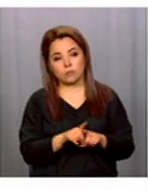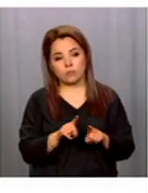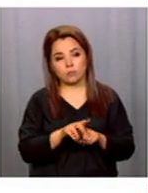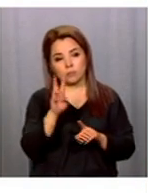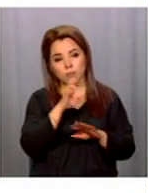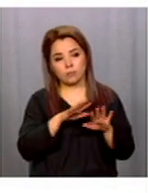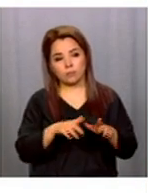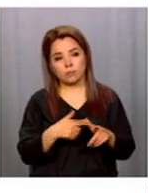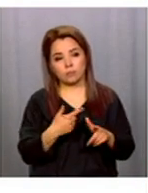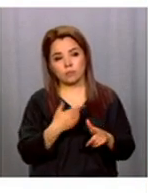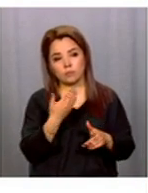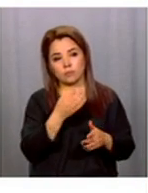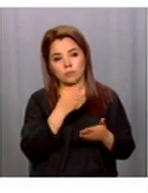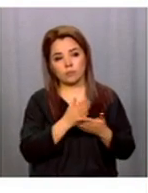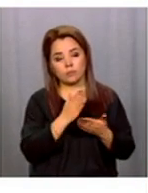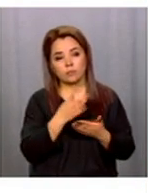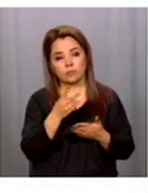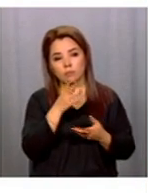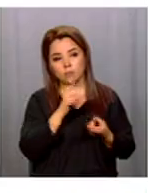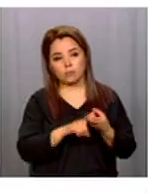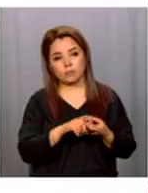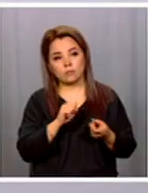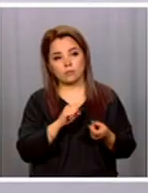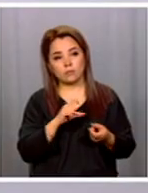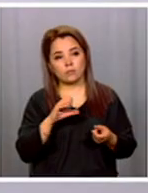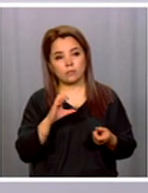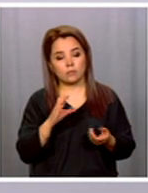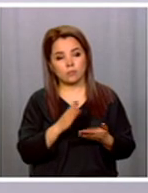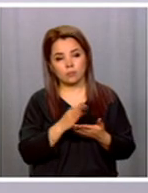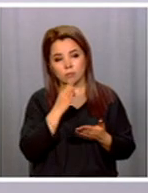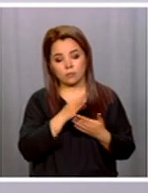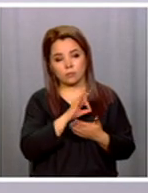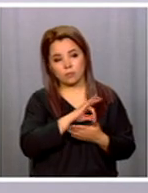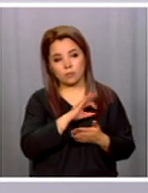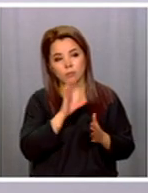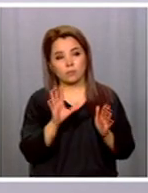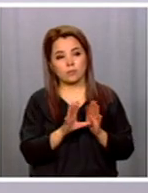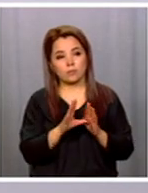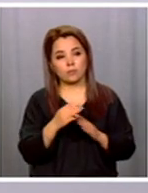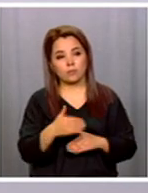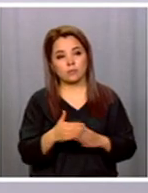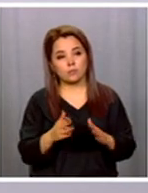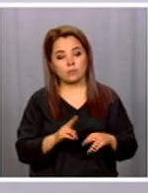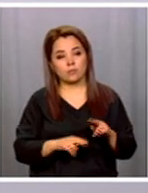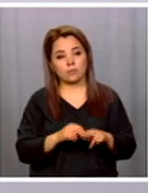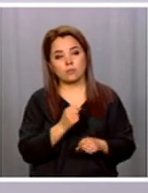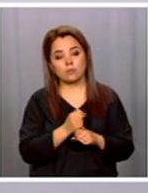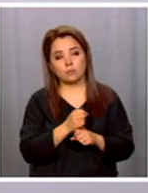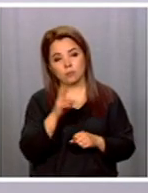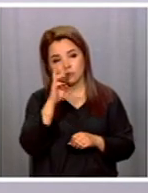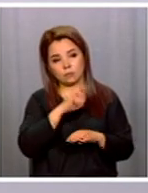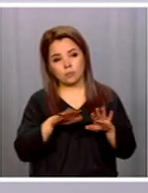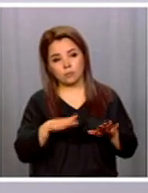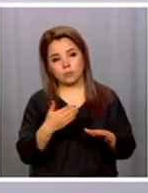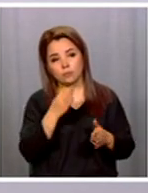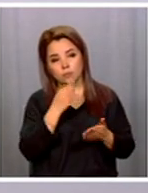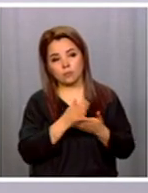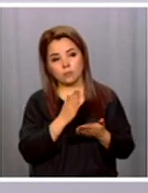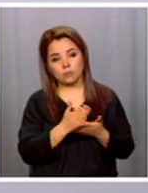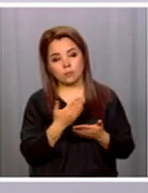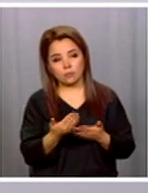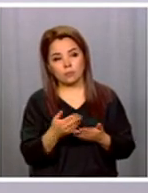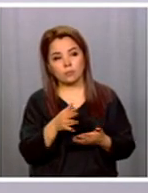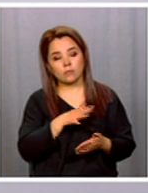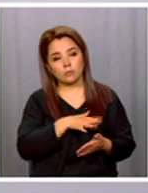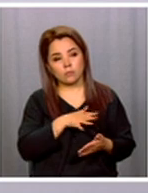айтуға болады. Екінші кезекте АЭС пайдалануда жаңа энергия блоктарын салу жоспарланып жатқан елдер де бар. Ол мысалы